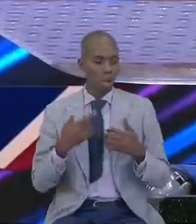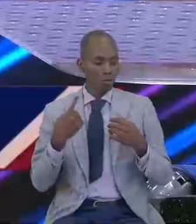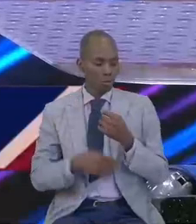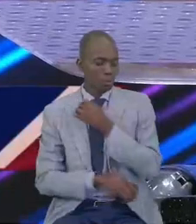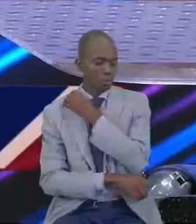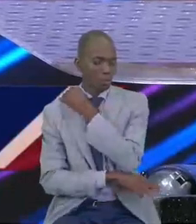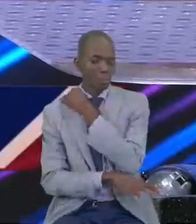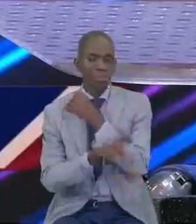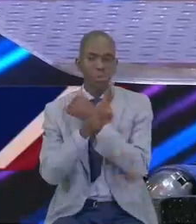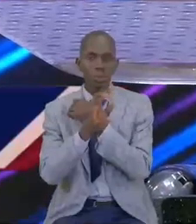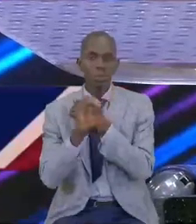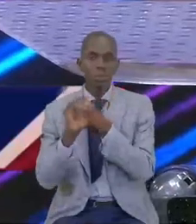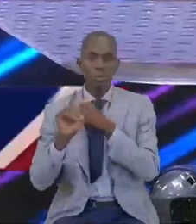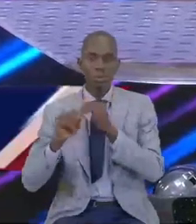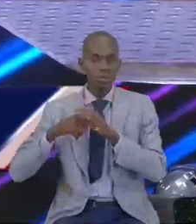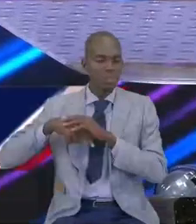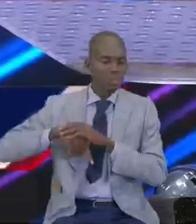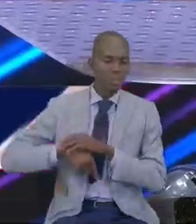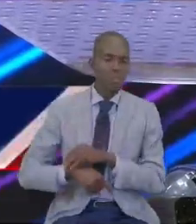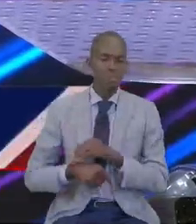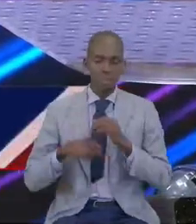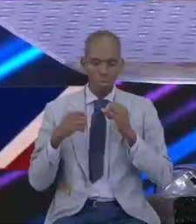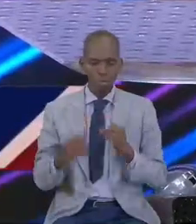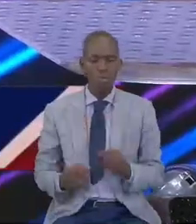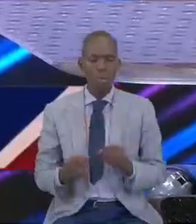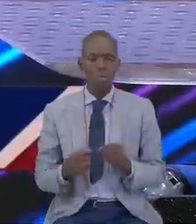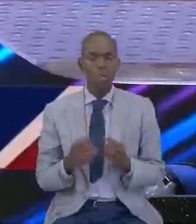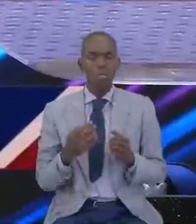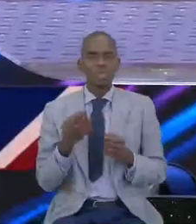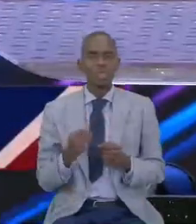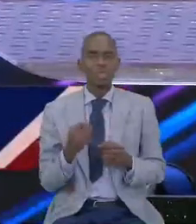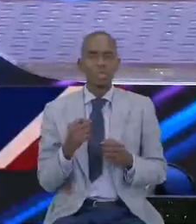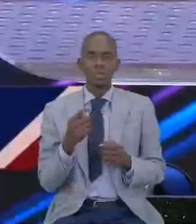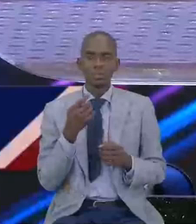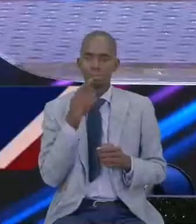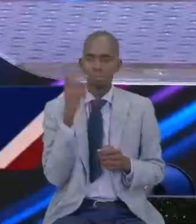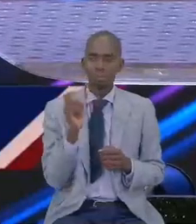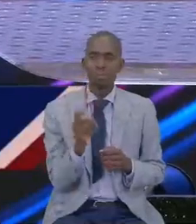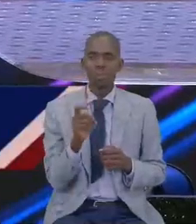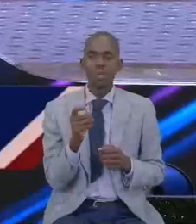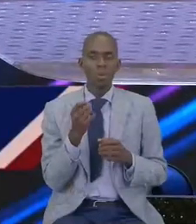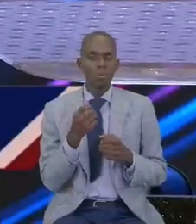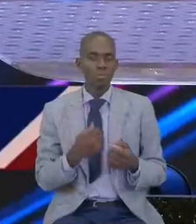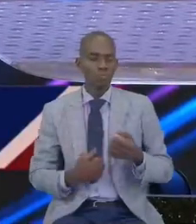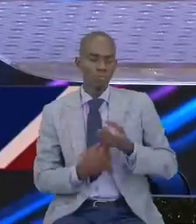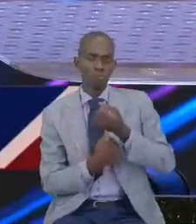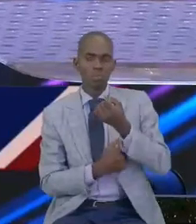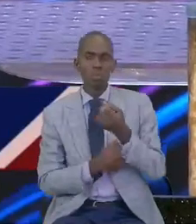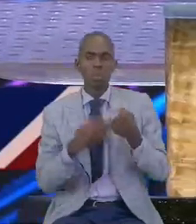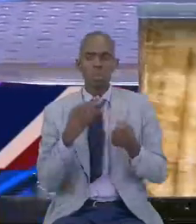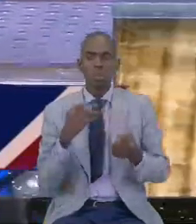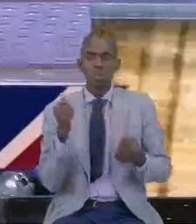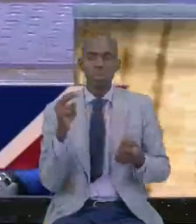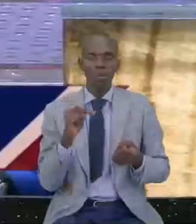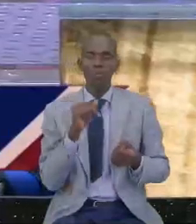fondation sur laquelle cette vie non compromettante est bâtie. Le fondement décrété d'une vie non compromettante. Deuxième